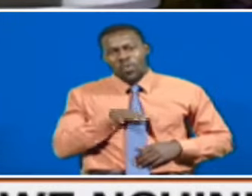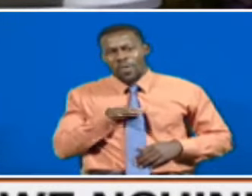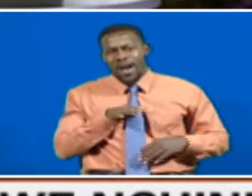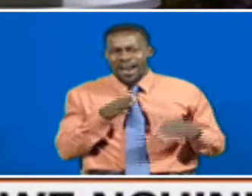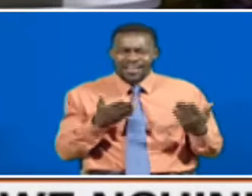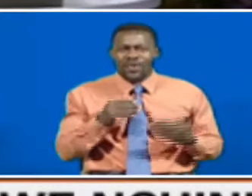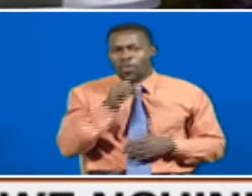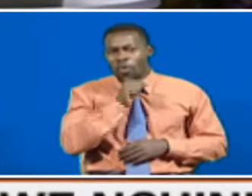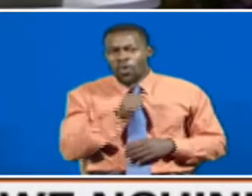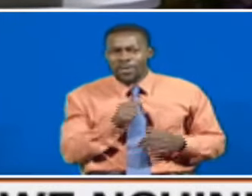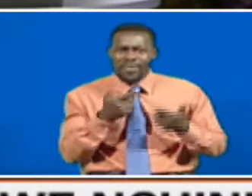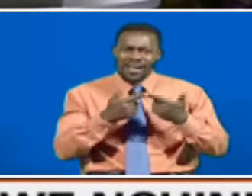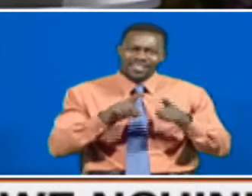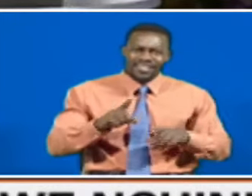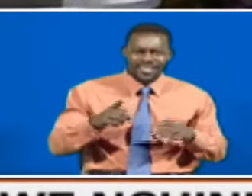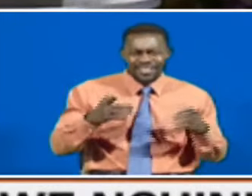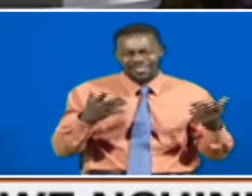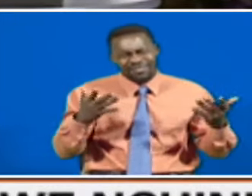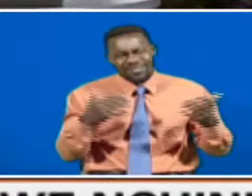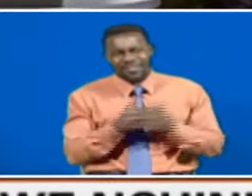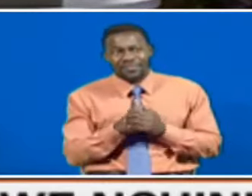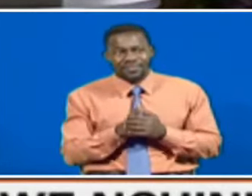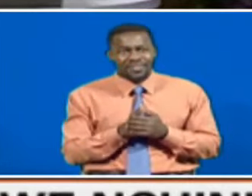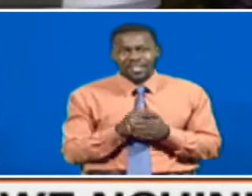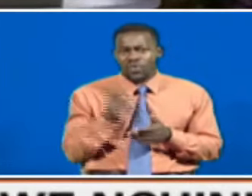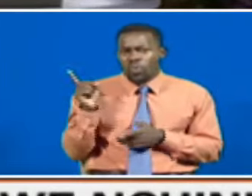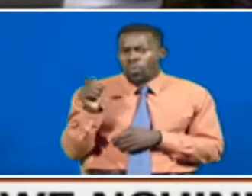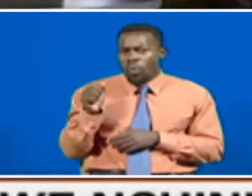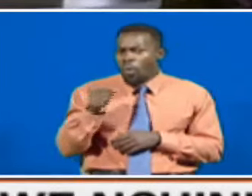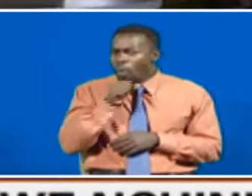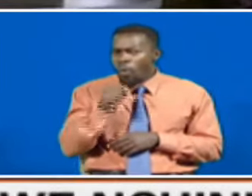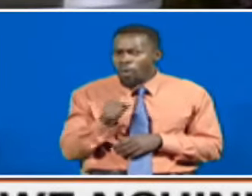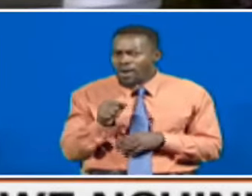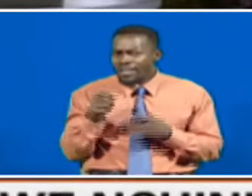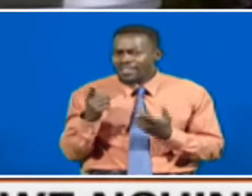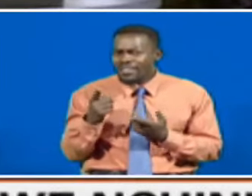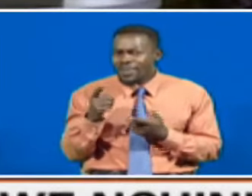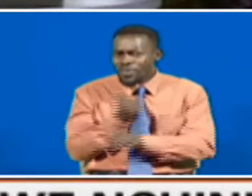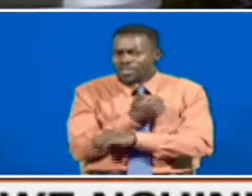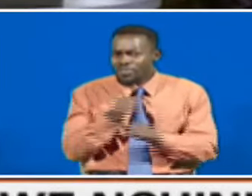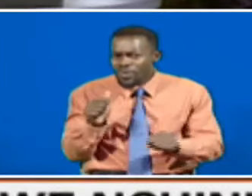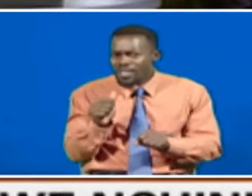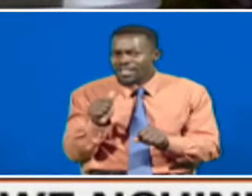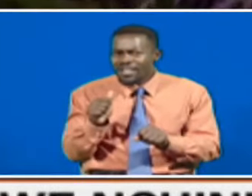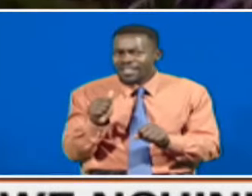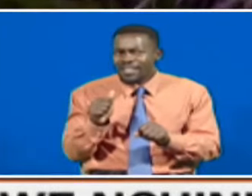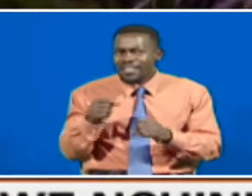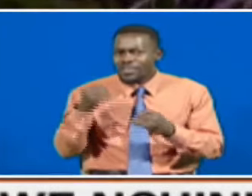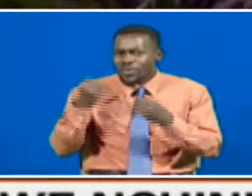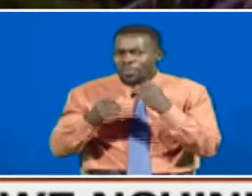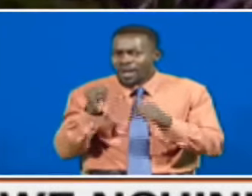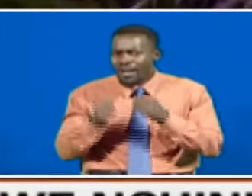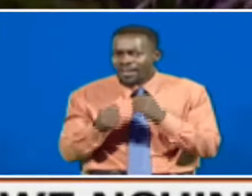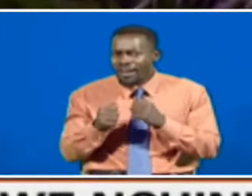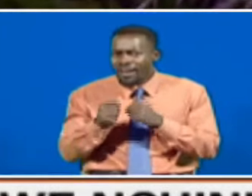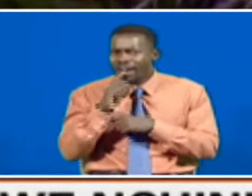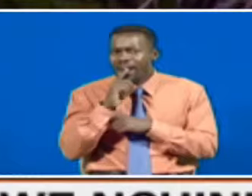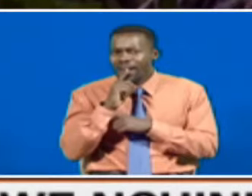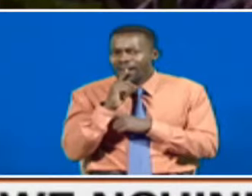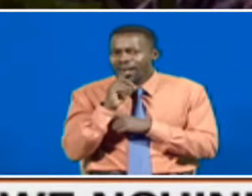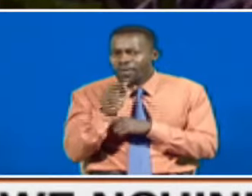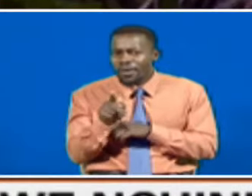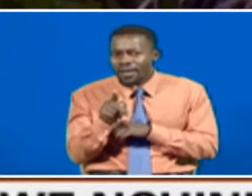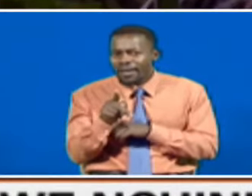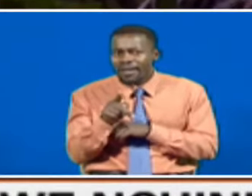hivyo, na umri wako bado, urembo bado hujataka kuwacha? Siwezi nikawacha kwa sababu ya mbio. Ya. Umeanza hizi